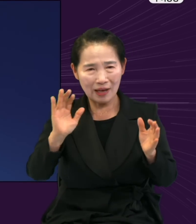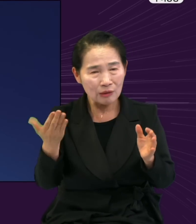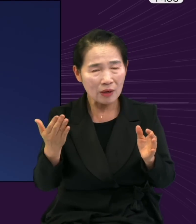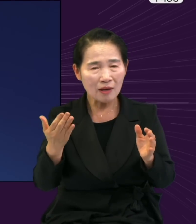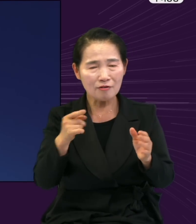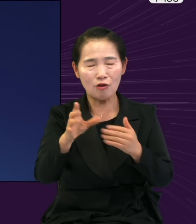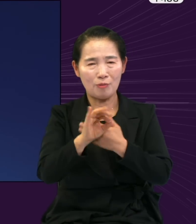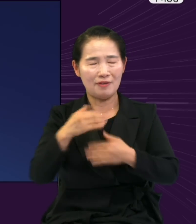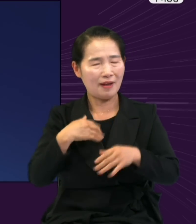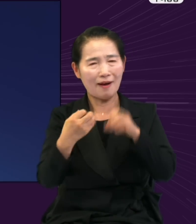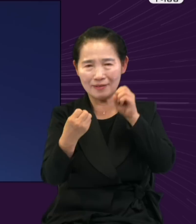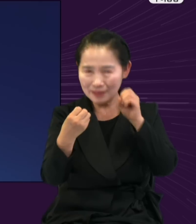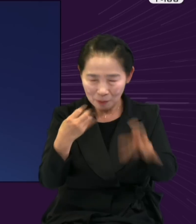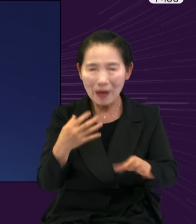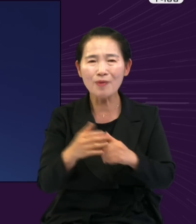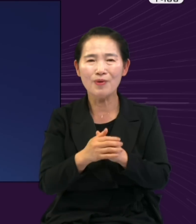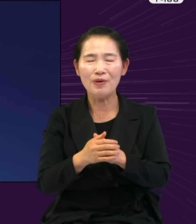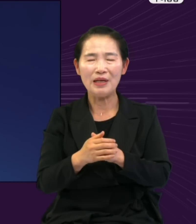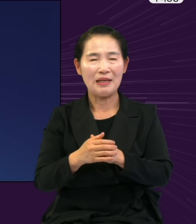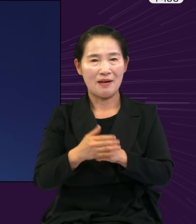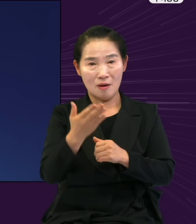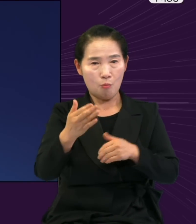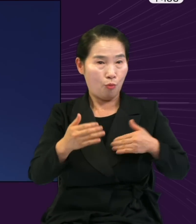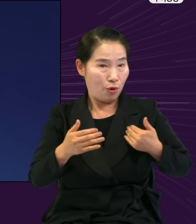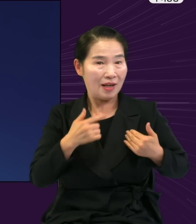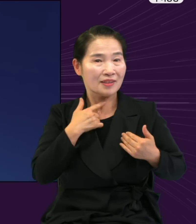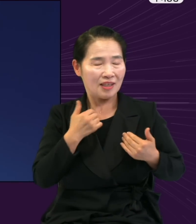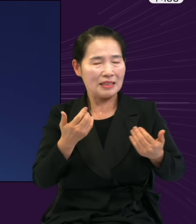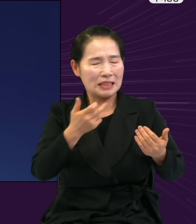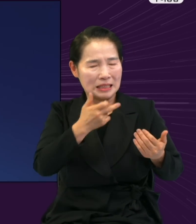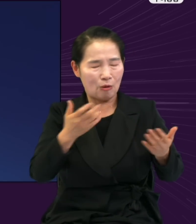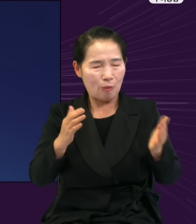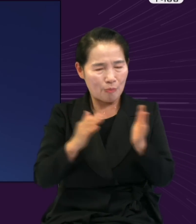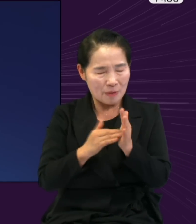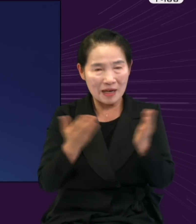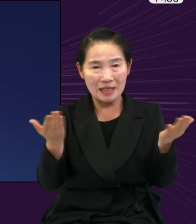알지 못하는 크고 비밀스러운 일을 보이리라고 말씀해 주셨습니다.